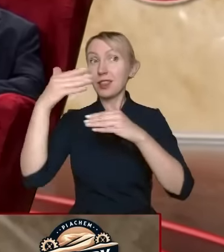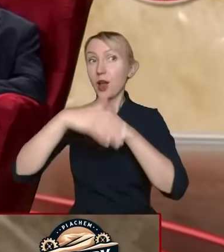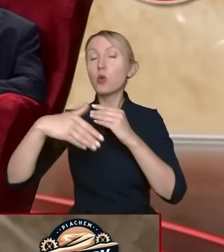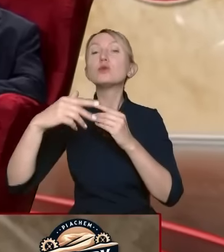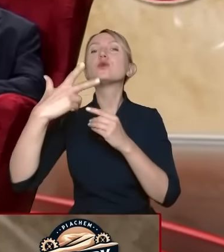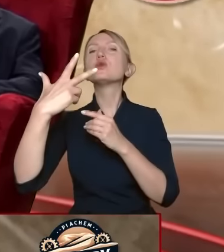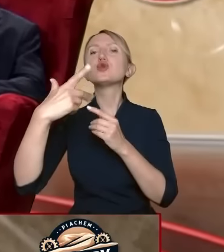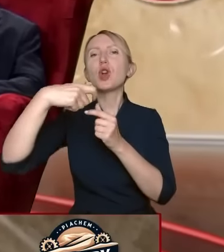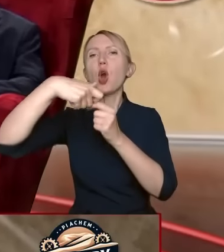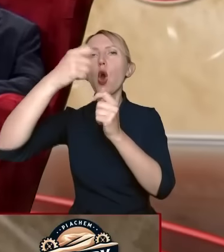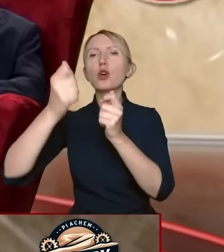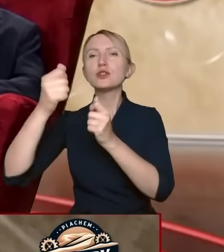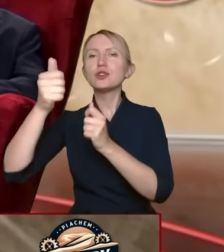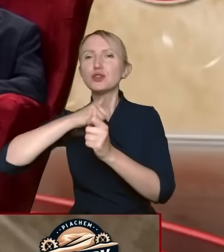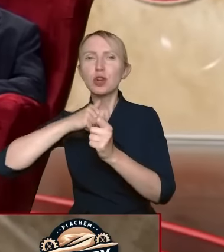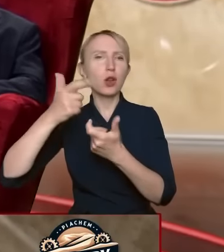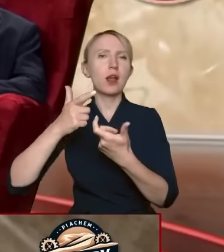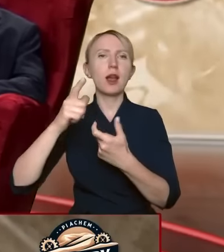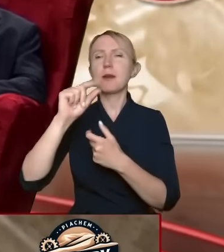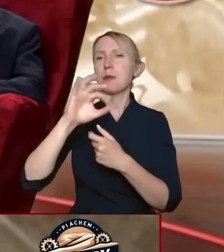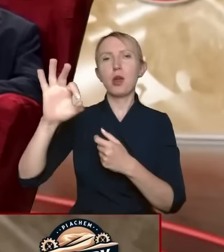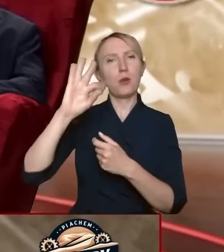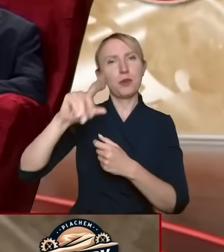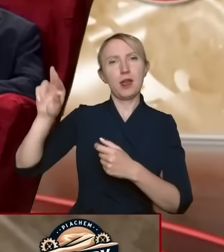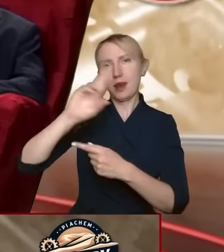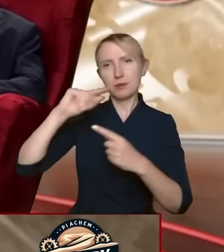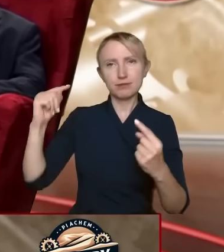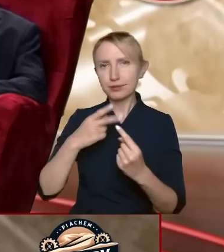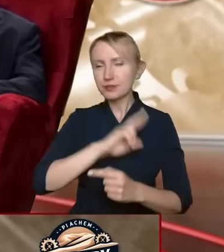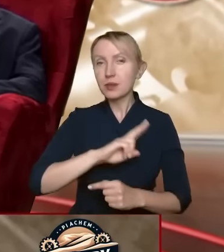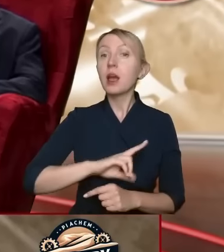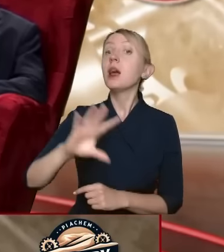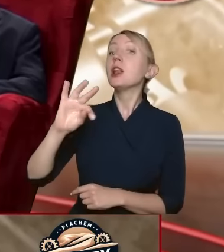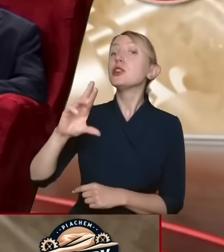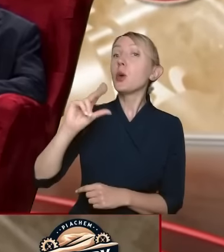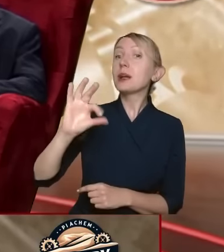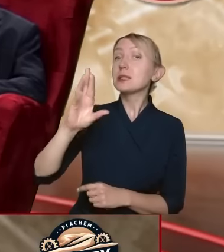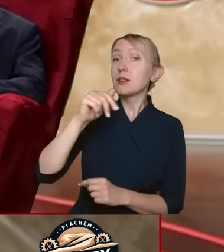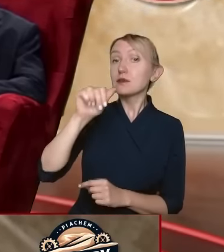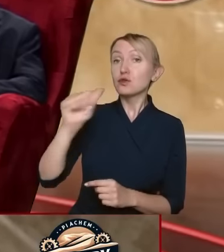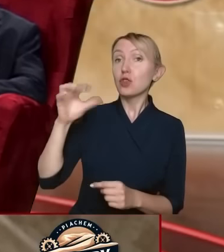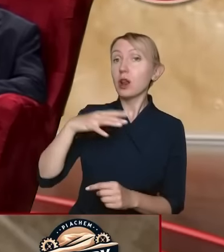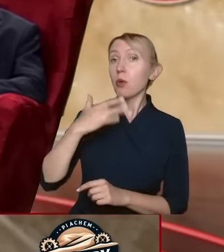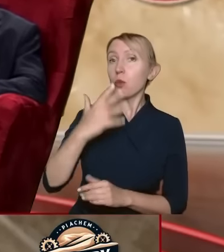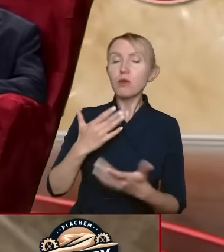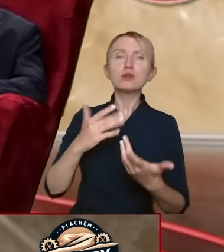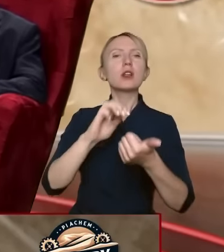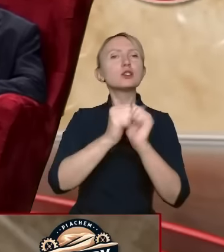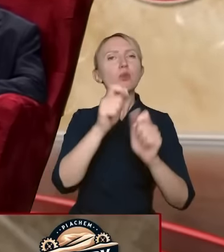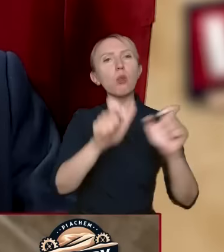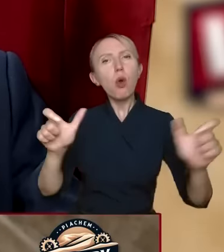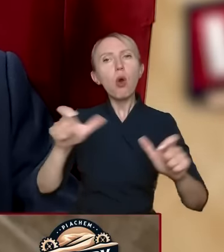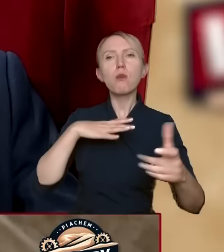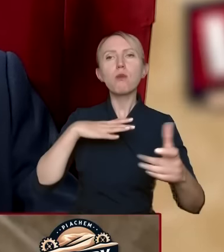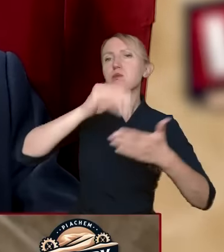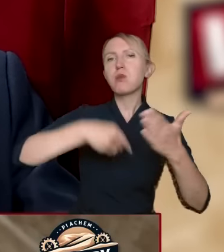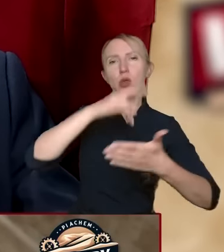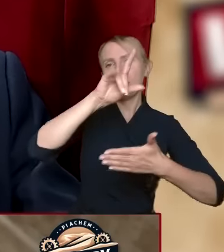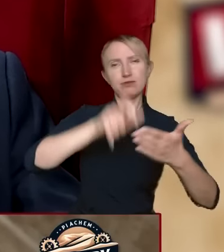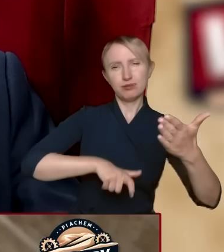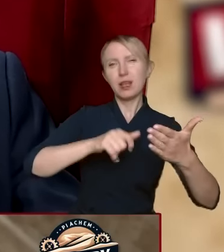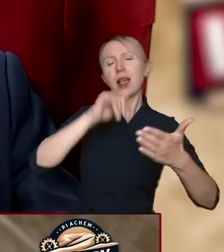to PR-owcom Platformy. Tomek Sakiewicz wczoraj mówił o tym, że być może tych sportowców, którzy się podpisali niegodnie pod